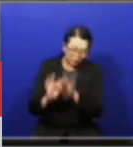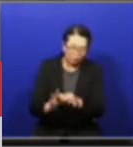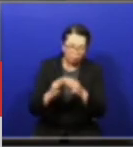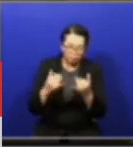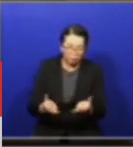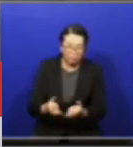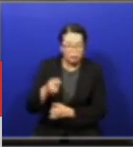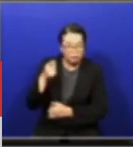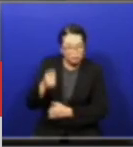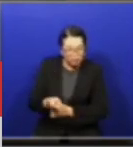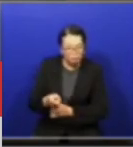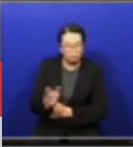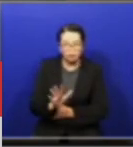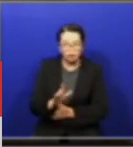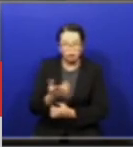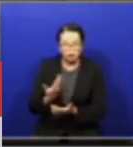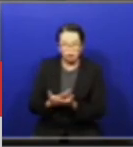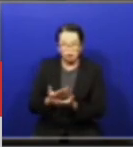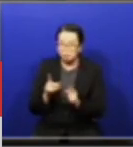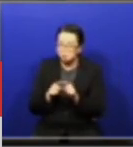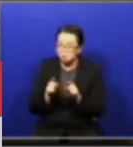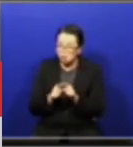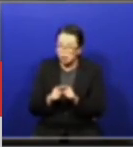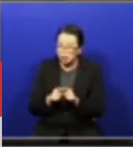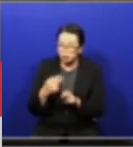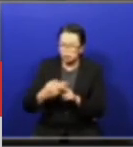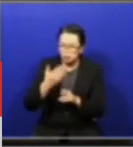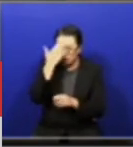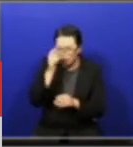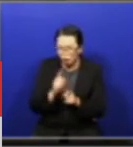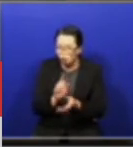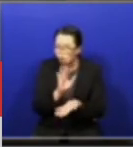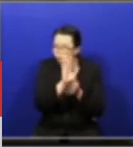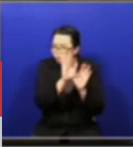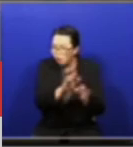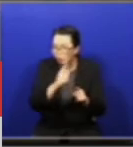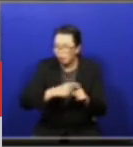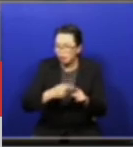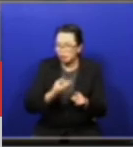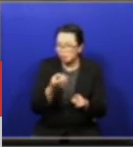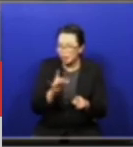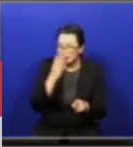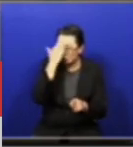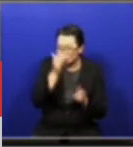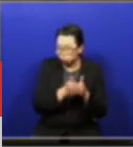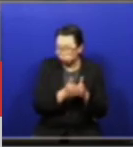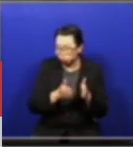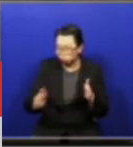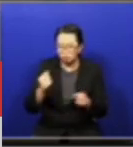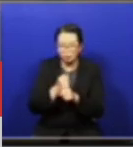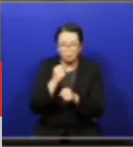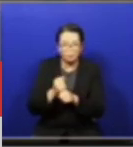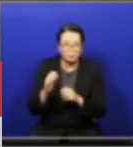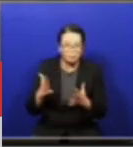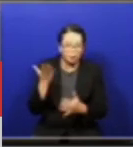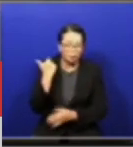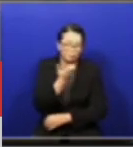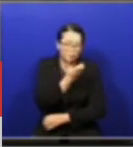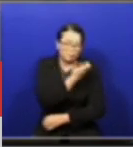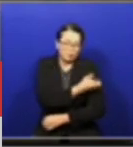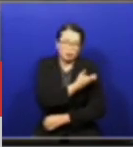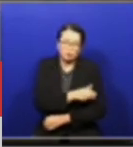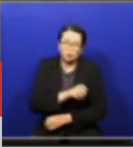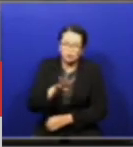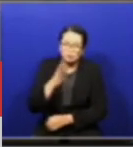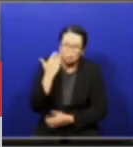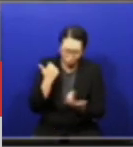ริงไหมท่านแขวนอยู่18เดือนจริงไหมทำไมท่านจึงไม่ทำนี่ท่านทำในสมัยยุค iPhone 4นะวันนี้